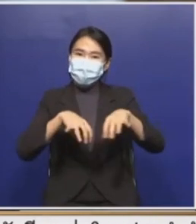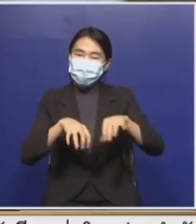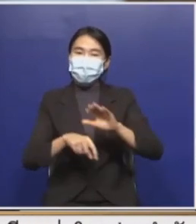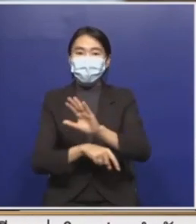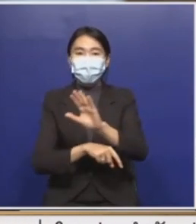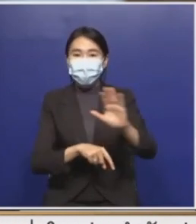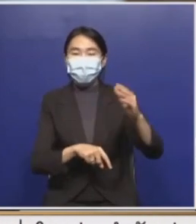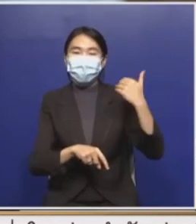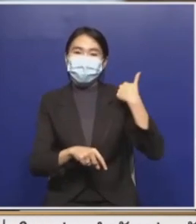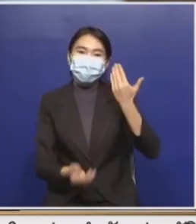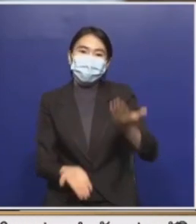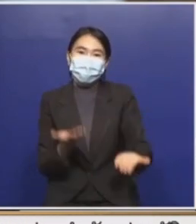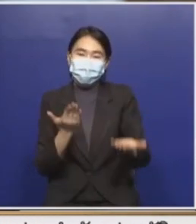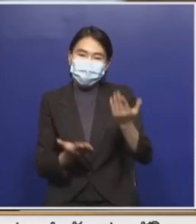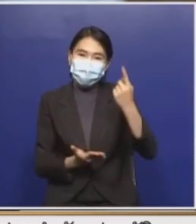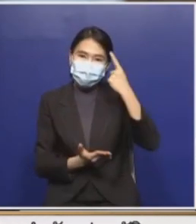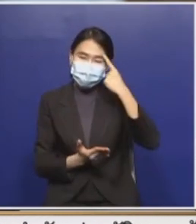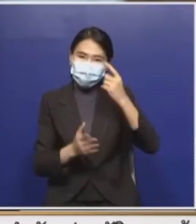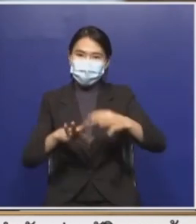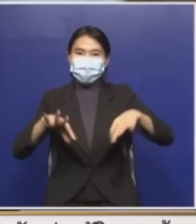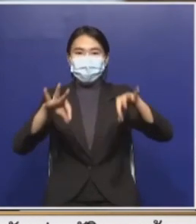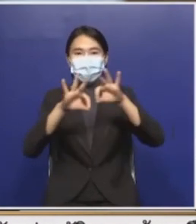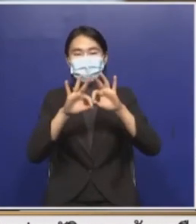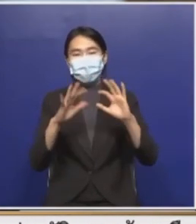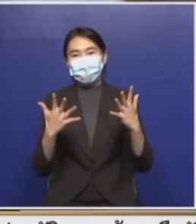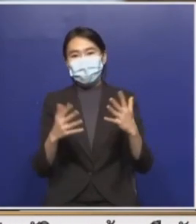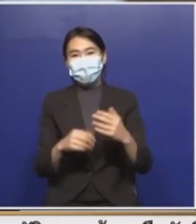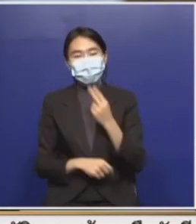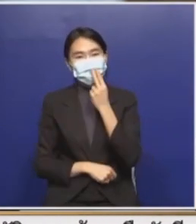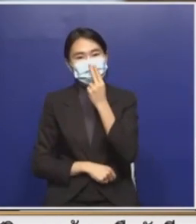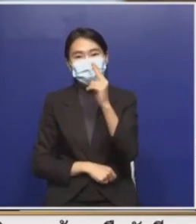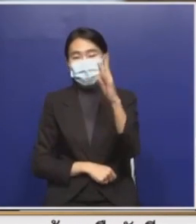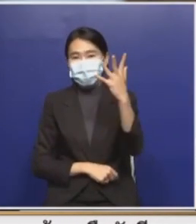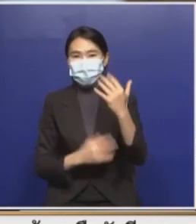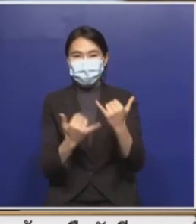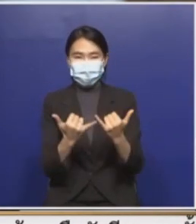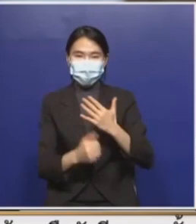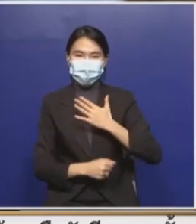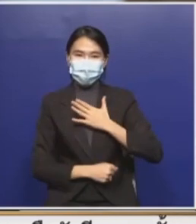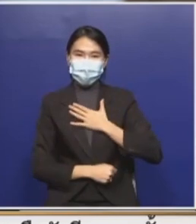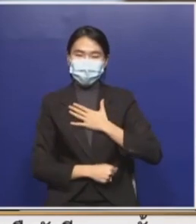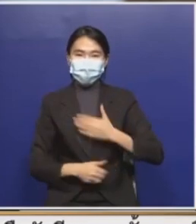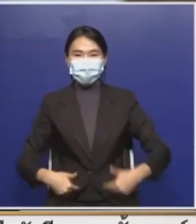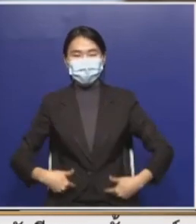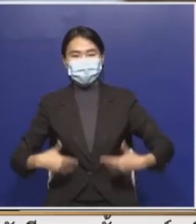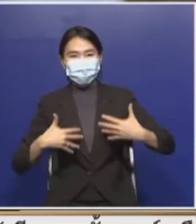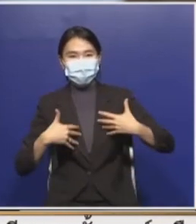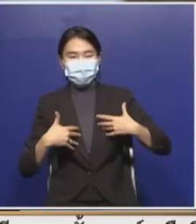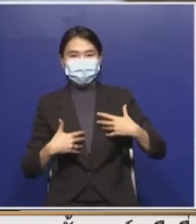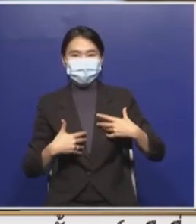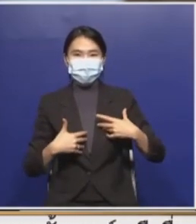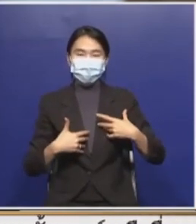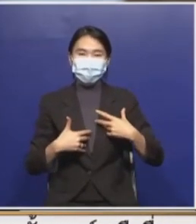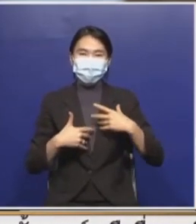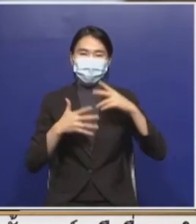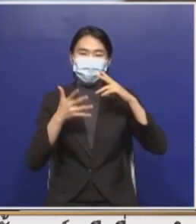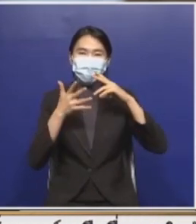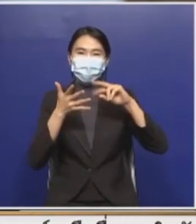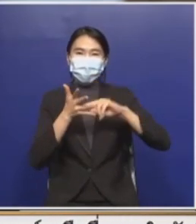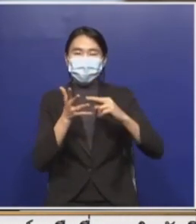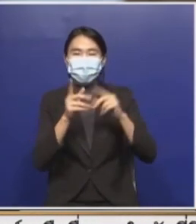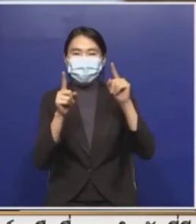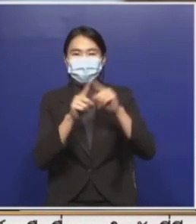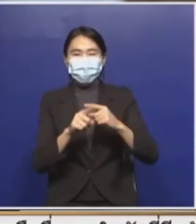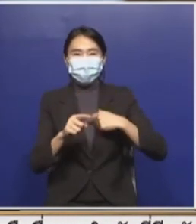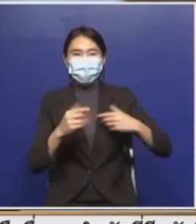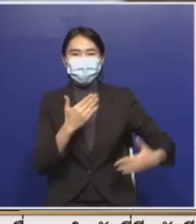งนี้ไม่ได้ให้ความสำคัญเพราะฉะนั้นวันนี้ก็อยู่อย่างไม่เห็นแสงสว่างบนปลายอุโ